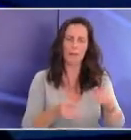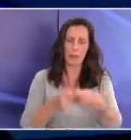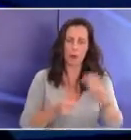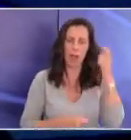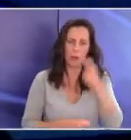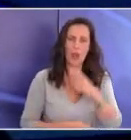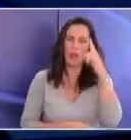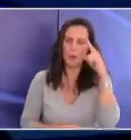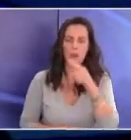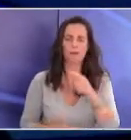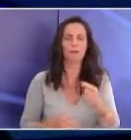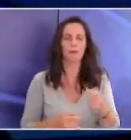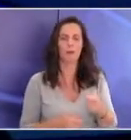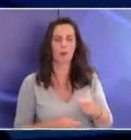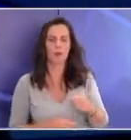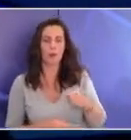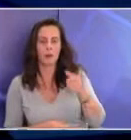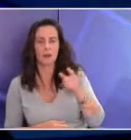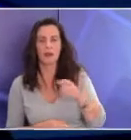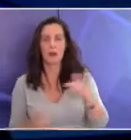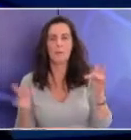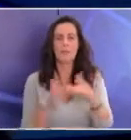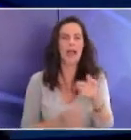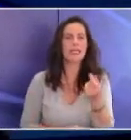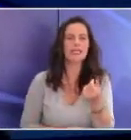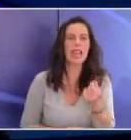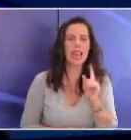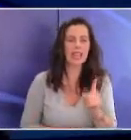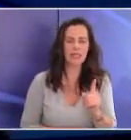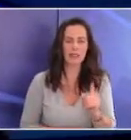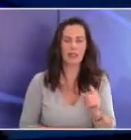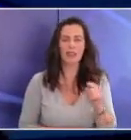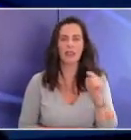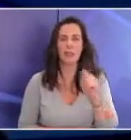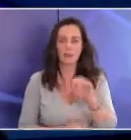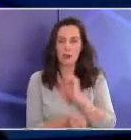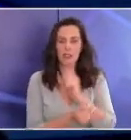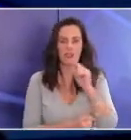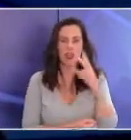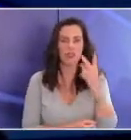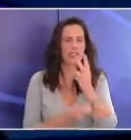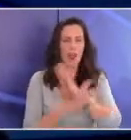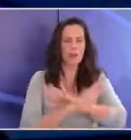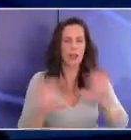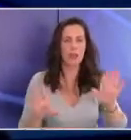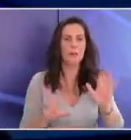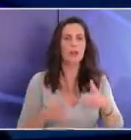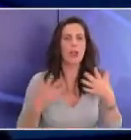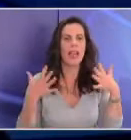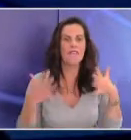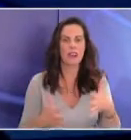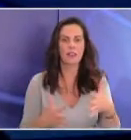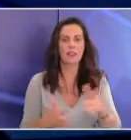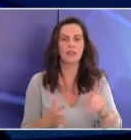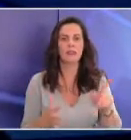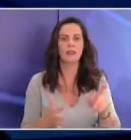את זה. ומה כל שם במשחק? המשחק זה רק כסף. אם אתה תעבור, תכניס אותם למאסר שנה, שנתיים, זה לא מה שירתיע. מה שמרתיע פה זה